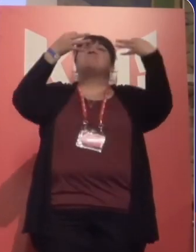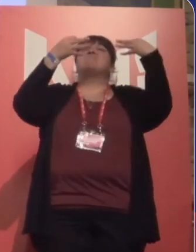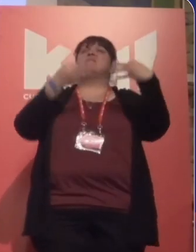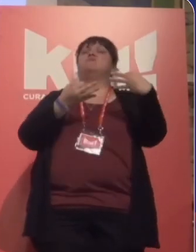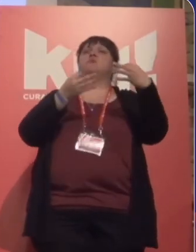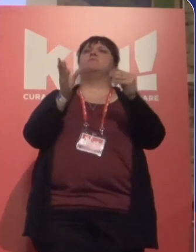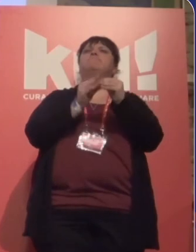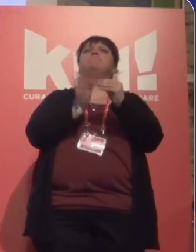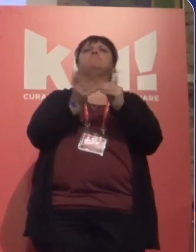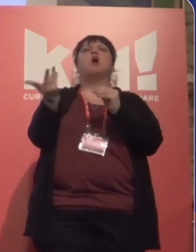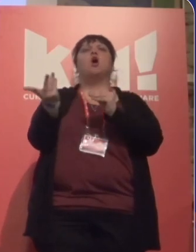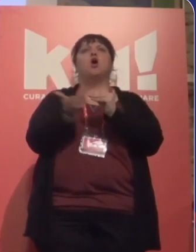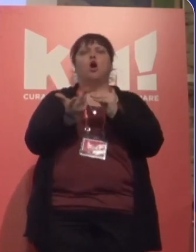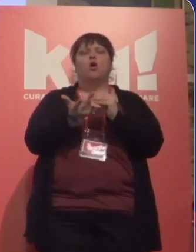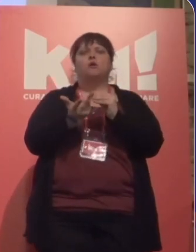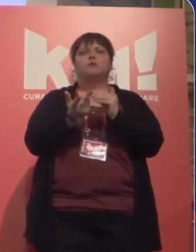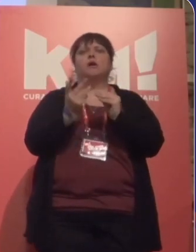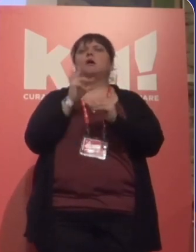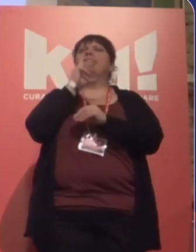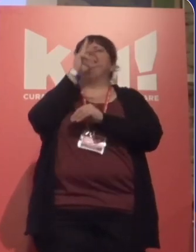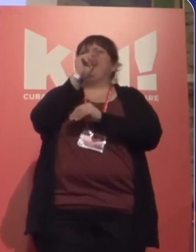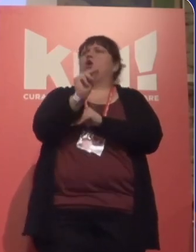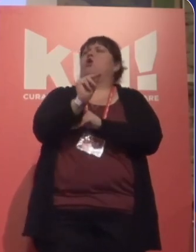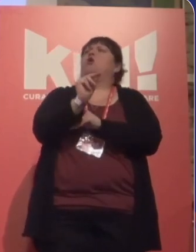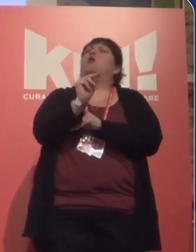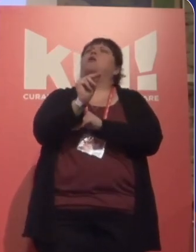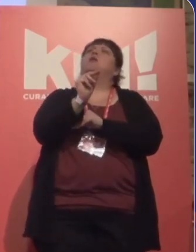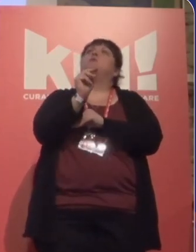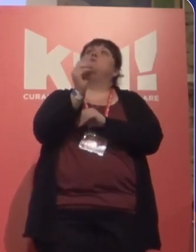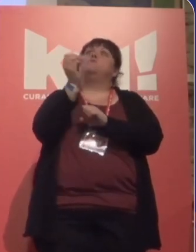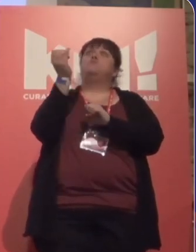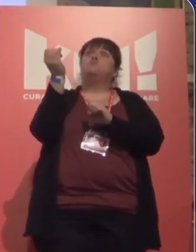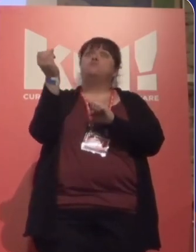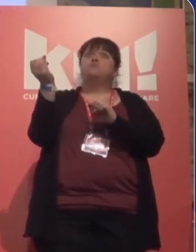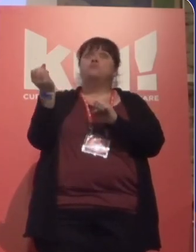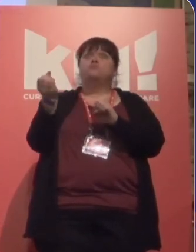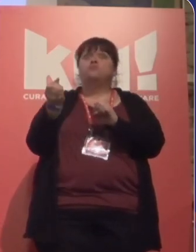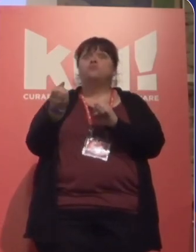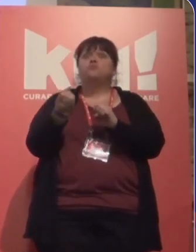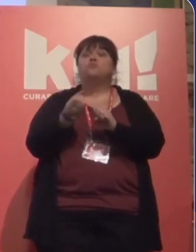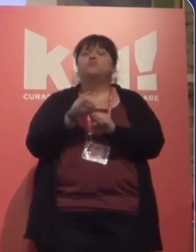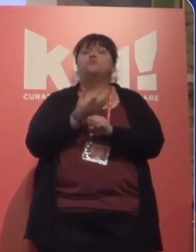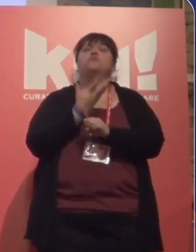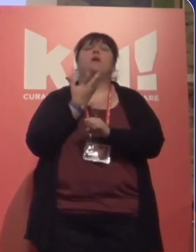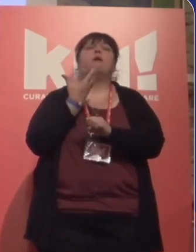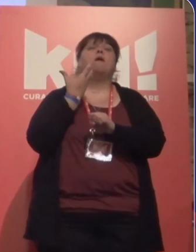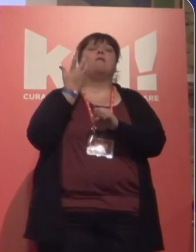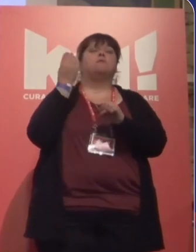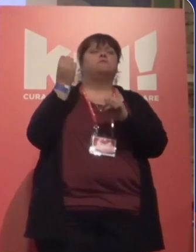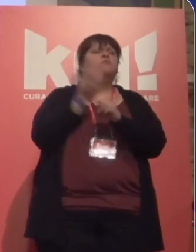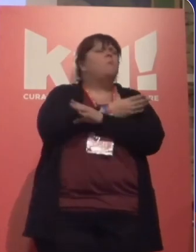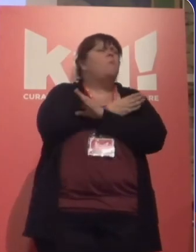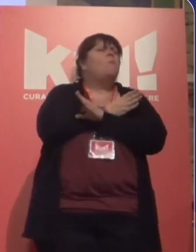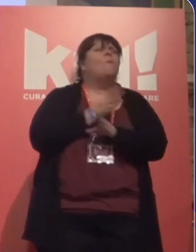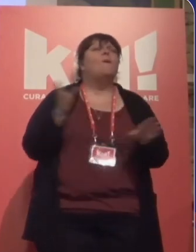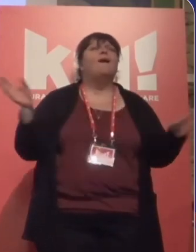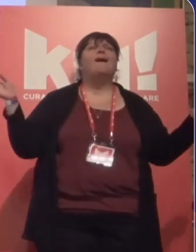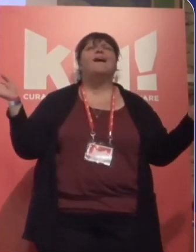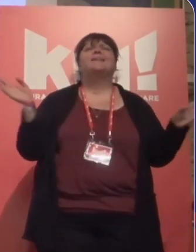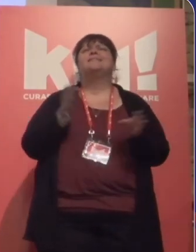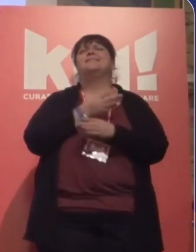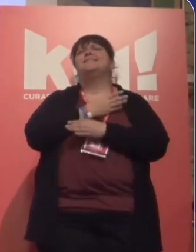pensare che accadde quel che accade le ragazze i ragazzi vanno in dad